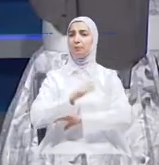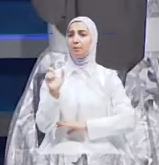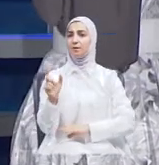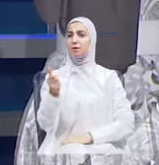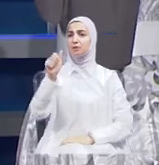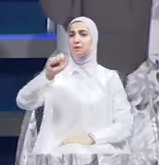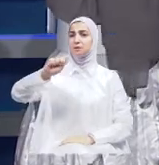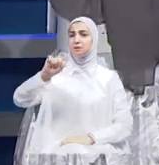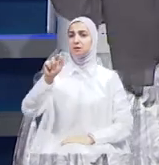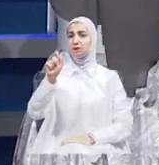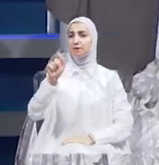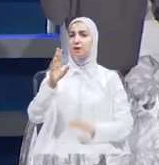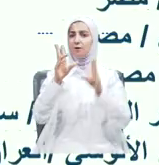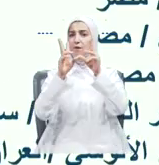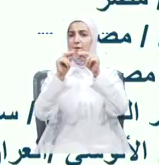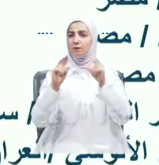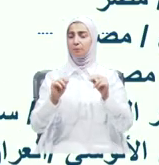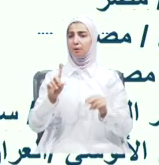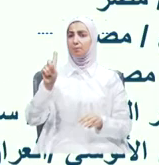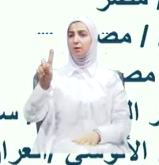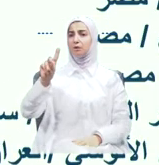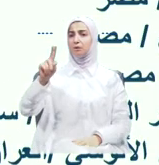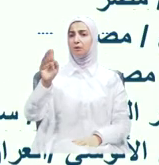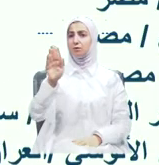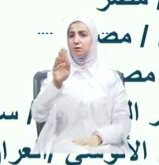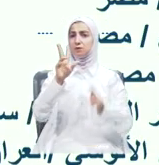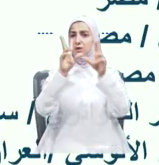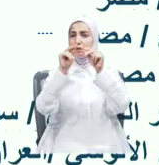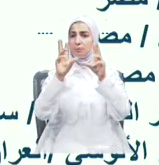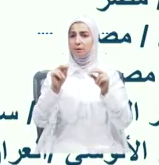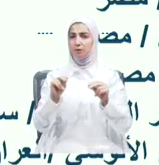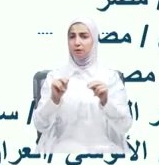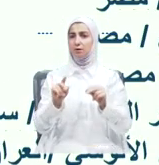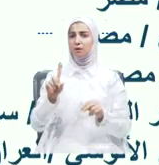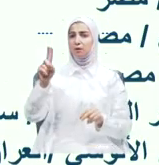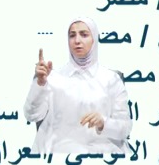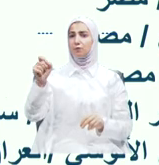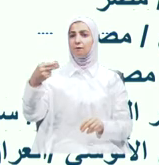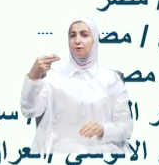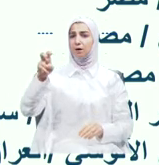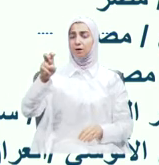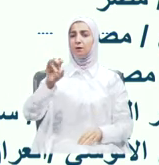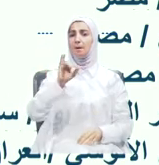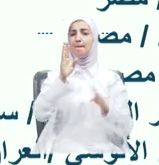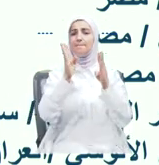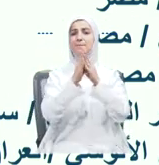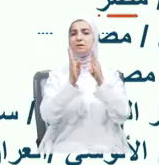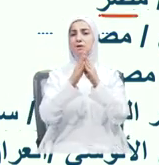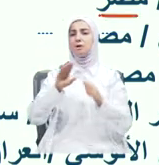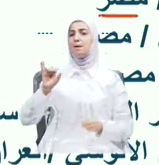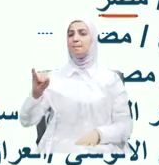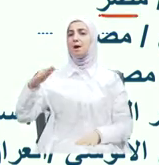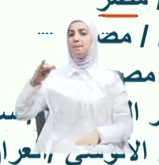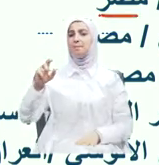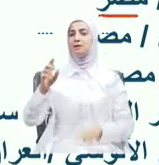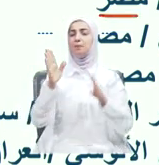لبنان، بطرس البستاني في لبنان، رفاعة الطهطاوي في مصر، محمد عبده في